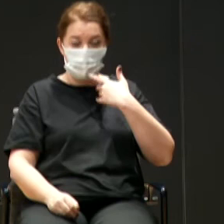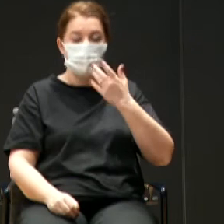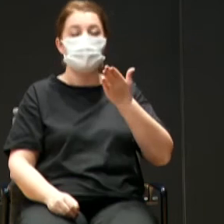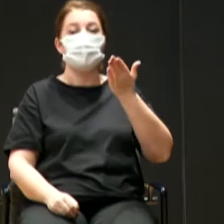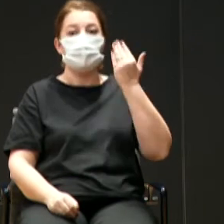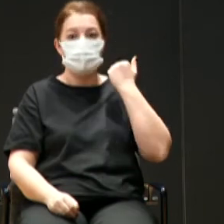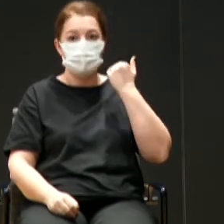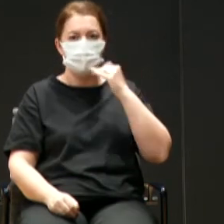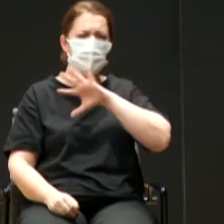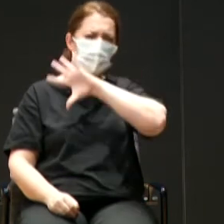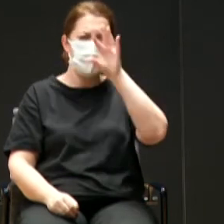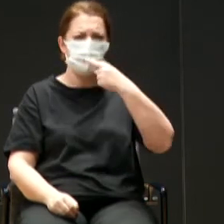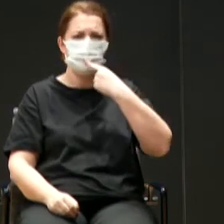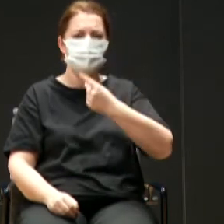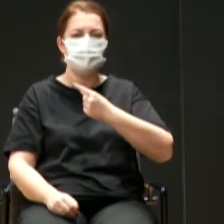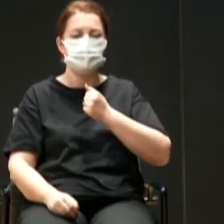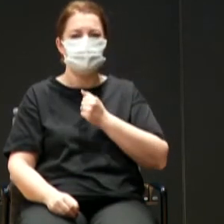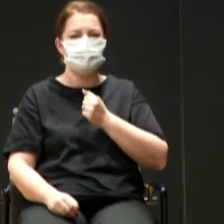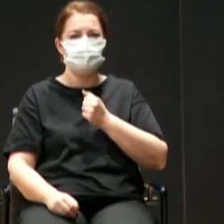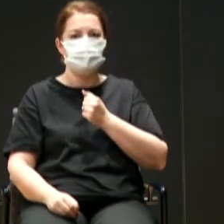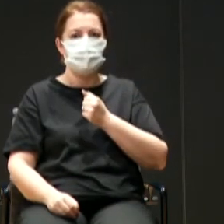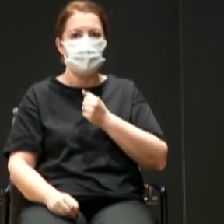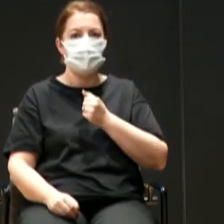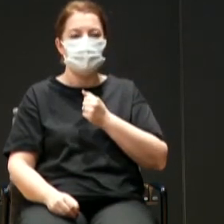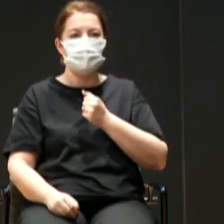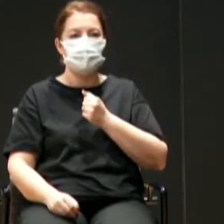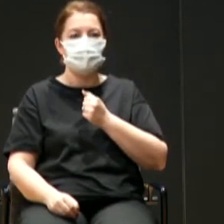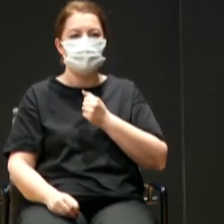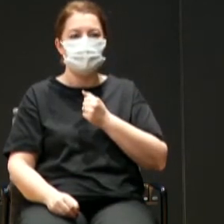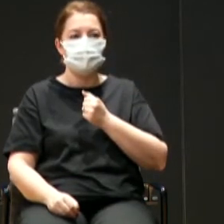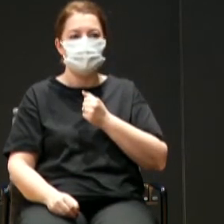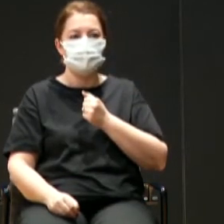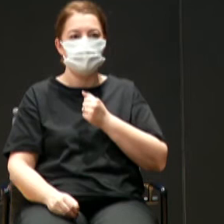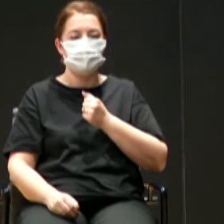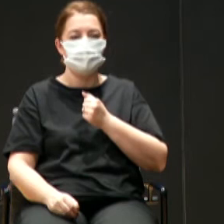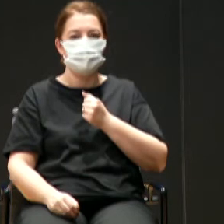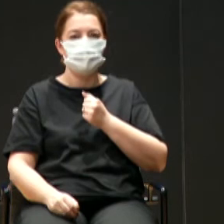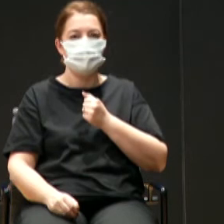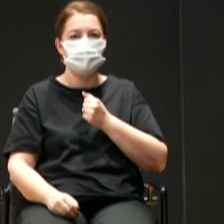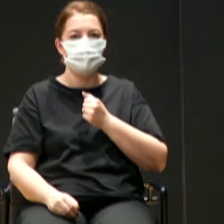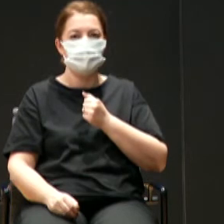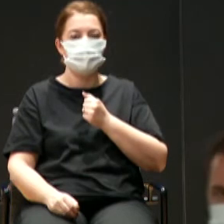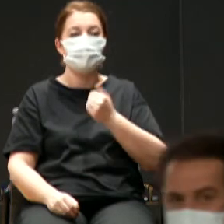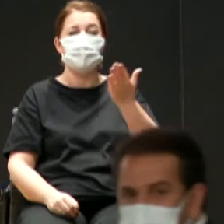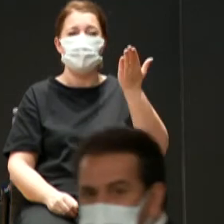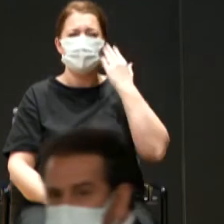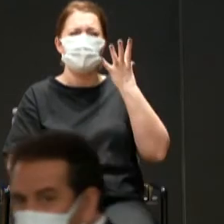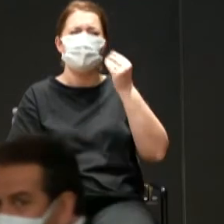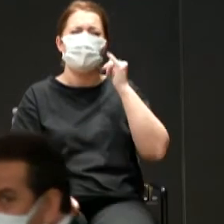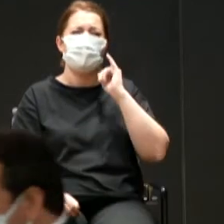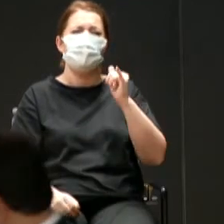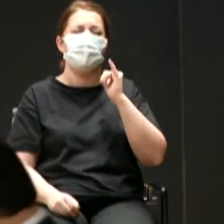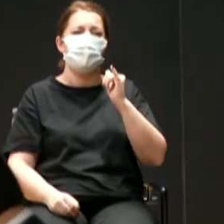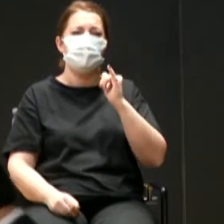Onun öncesini sizin hepinize Neşet söylüyorum. Bey, duyun. Lütfen karşılıklı konuşun. Ya işte istiyor diyor ki onun öncesini söyle. Onun öncesi çok felaket